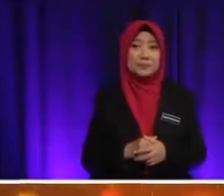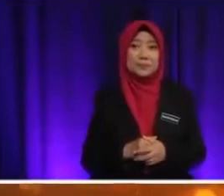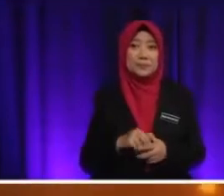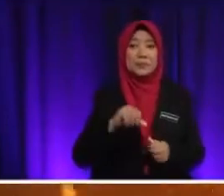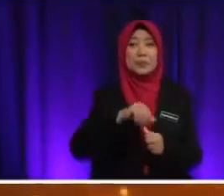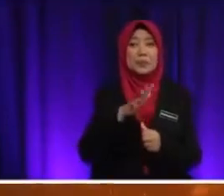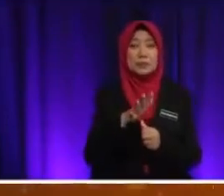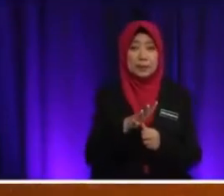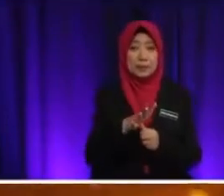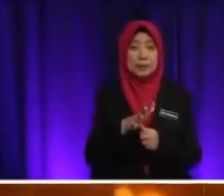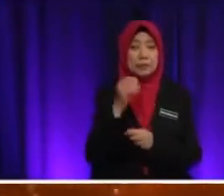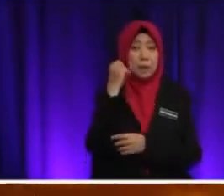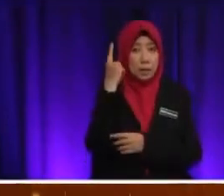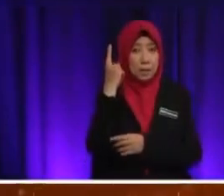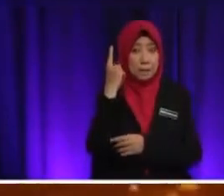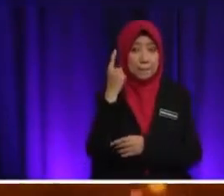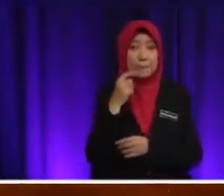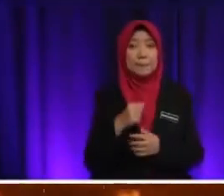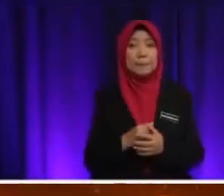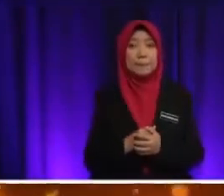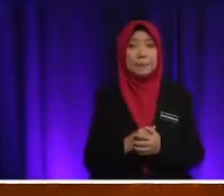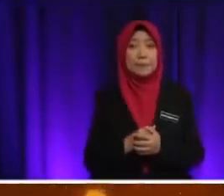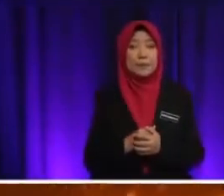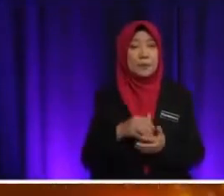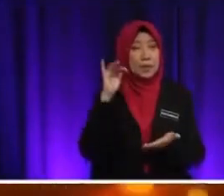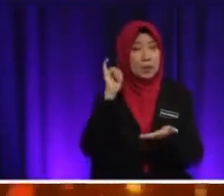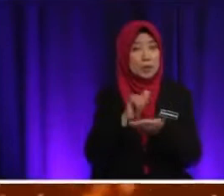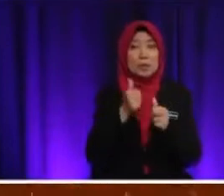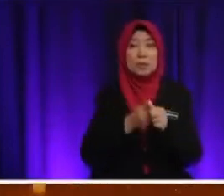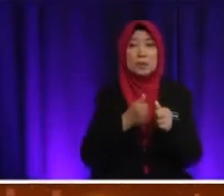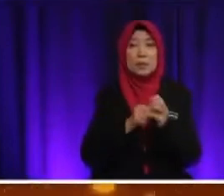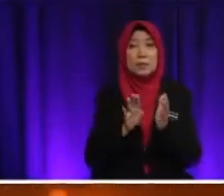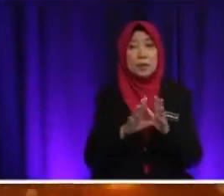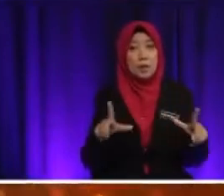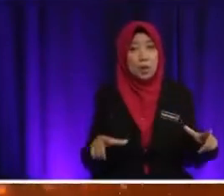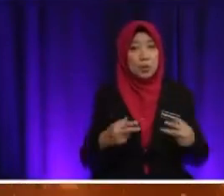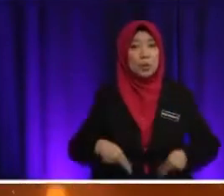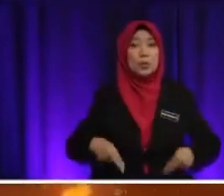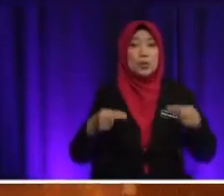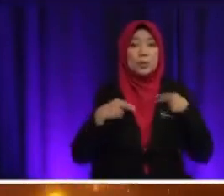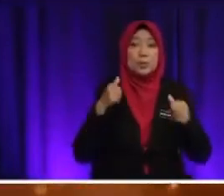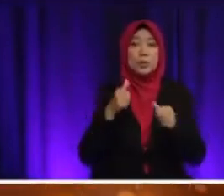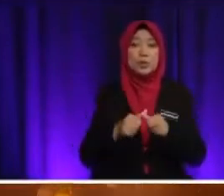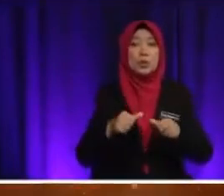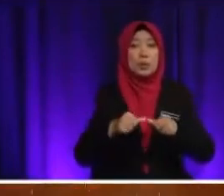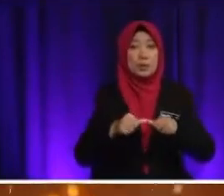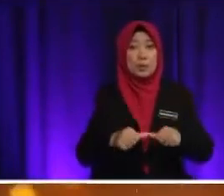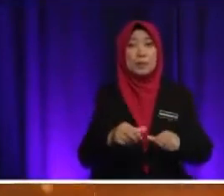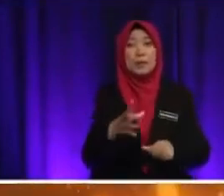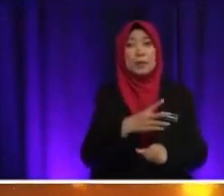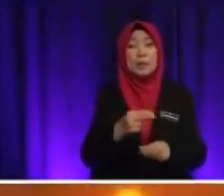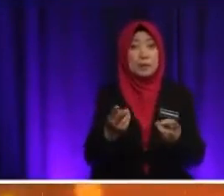Kesan memahami sunnatullah terhadap mukmin ialah meyakini setiap yang berlaku dalam kehidupan mengikut ketetapan dan kehendak Allah yang